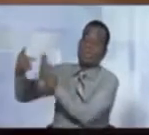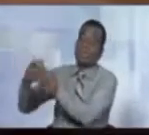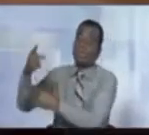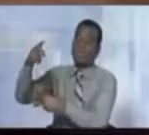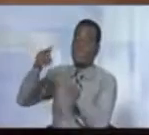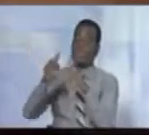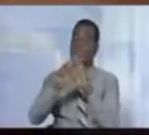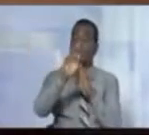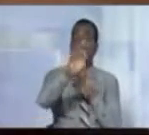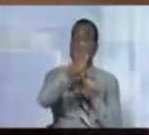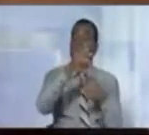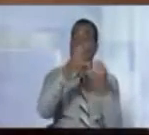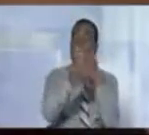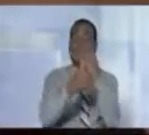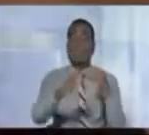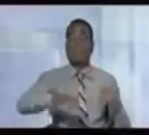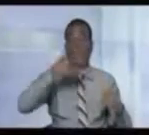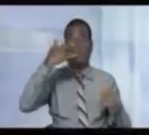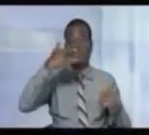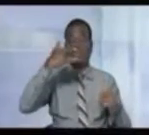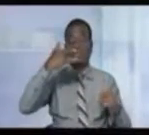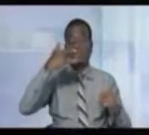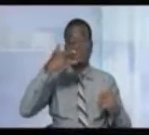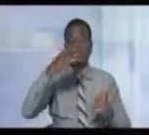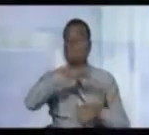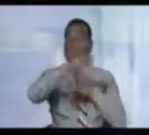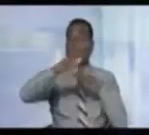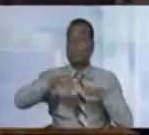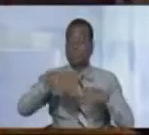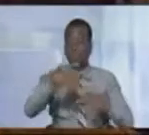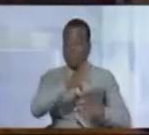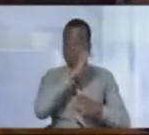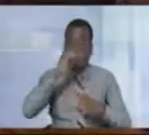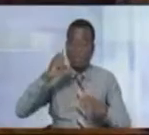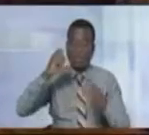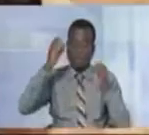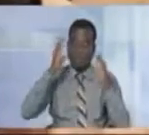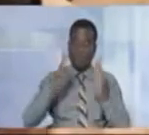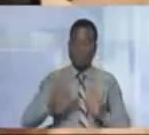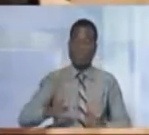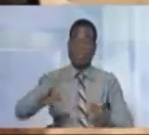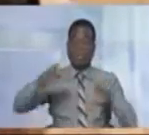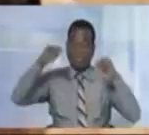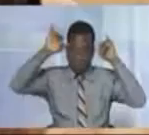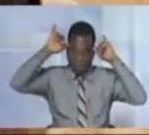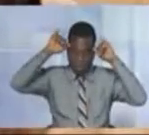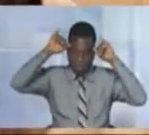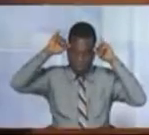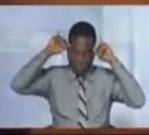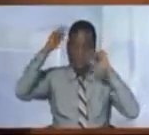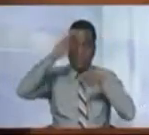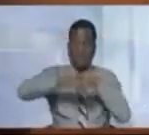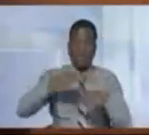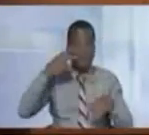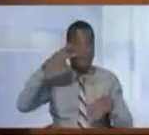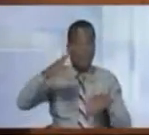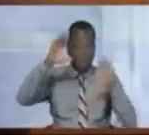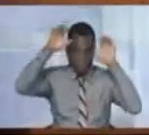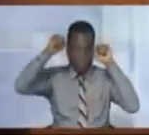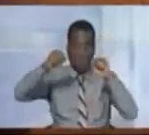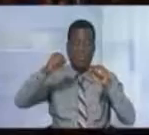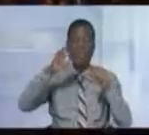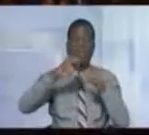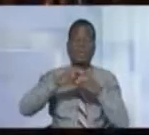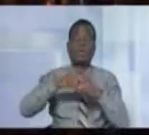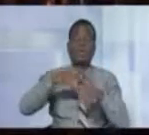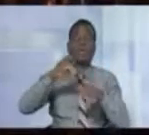pays objectif sensibiliser les producteurs de beauovvin sur la vision du président de la République Alassan Ouattara en matière de